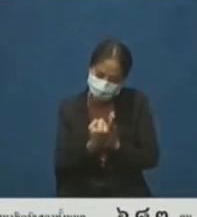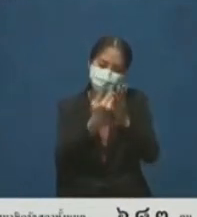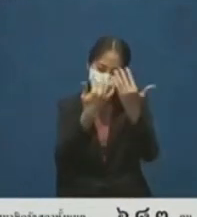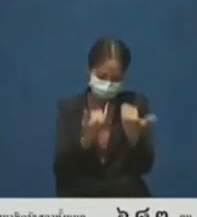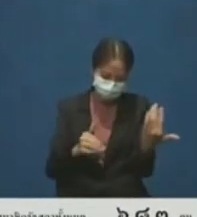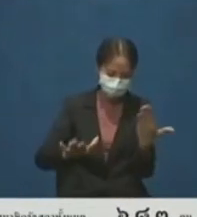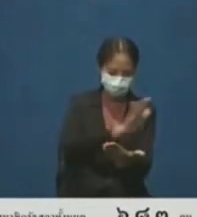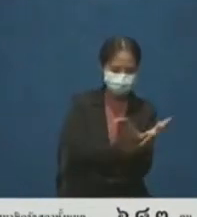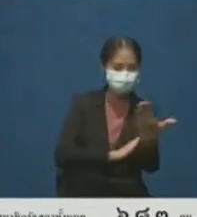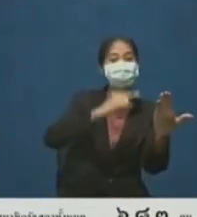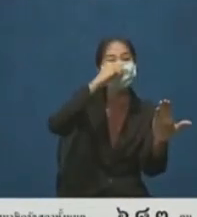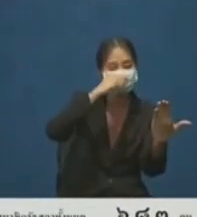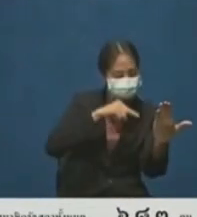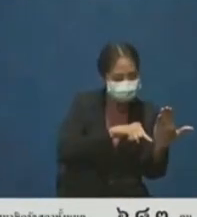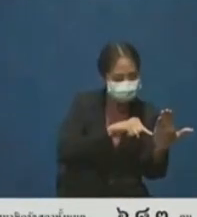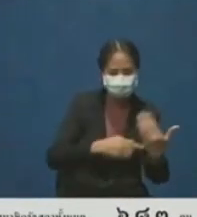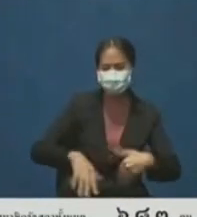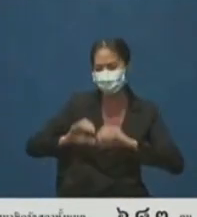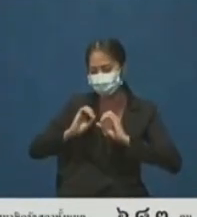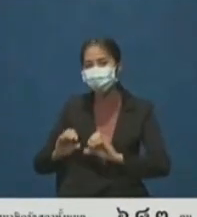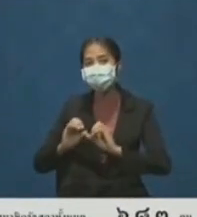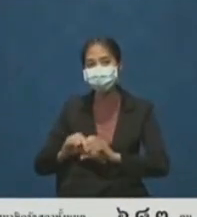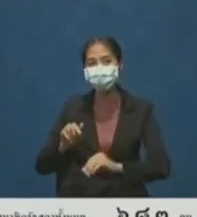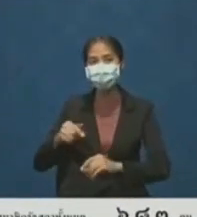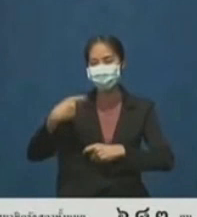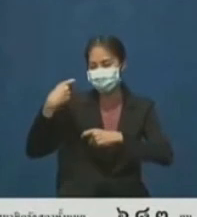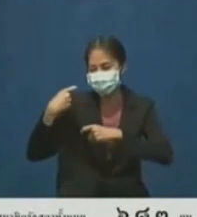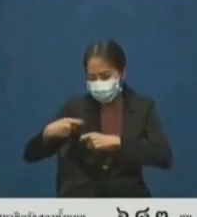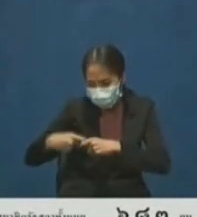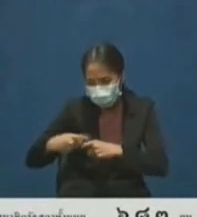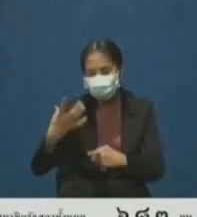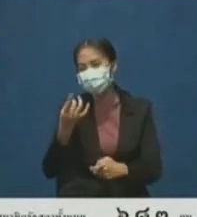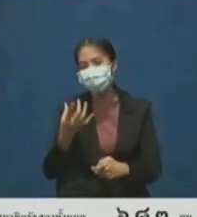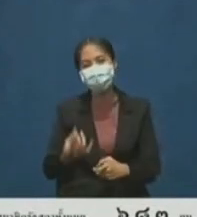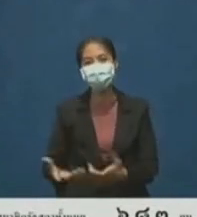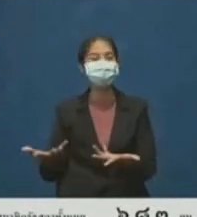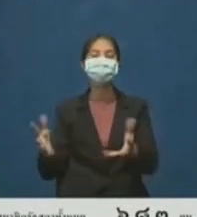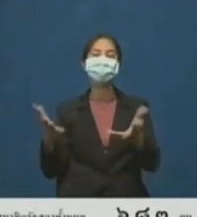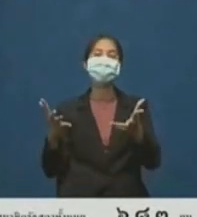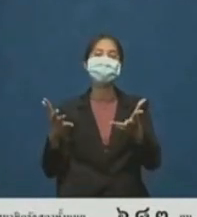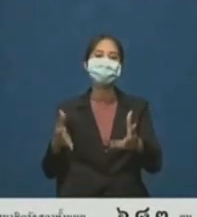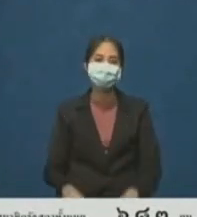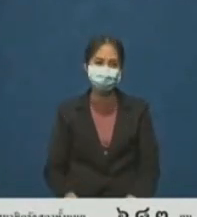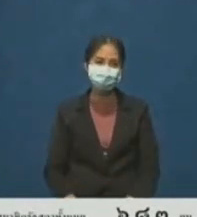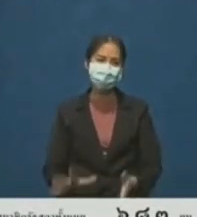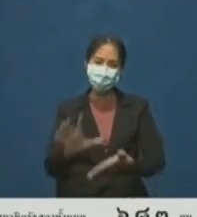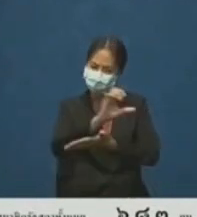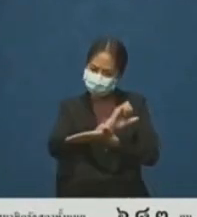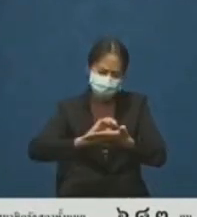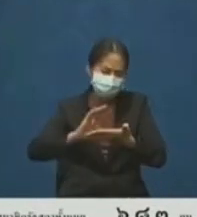อสู้มาจนมีผืนแผ่นดินไทยทุกวันนี้ทำไมไม่สอนให้เด็กได้รู้ว่ามันยากลำบากขนาด